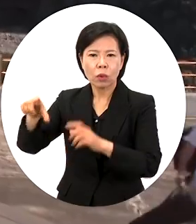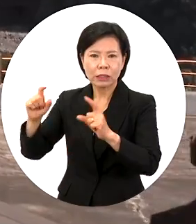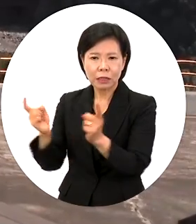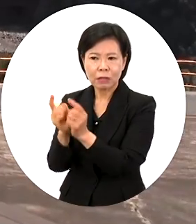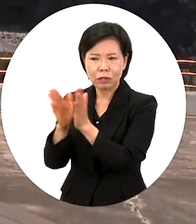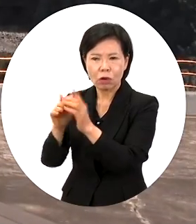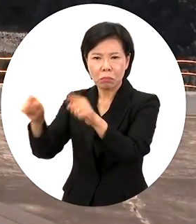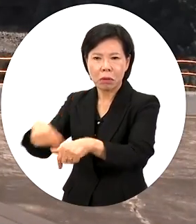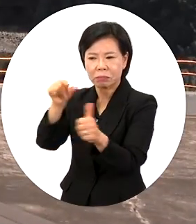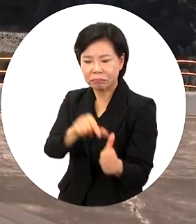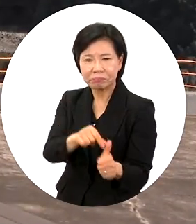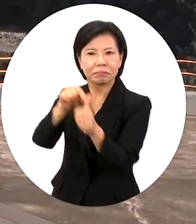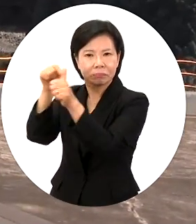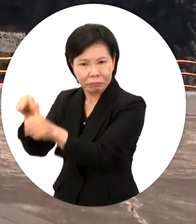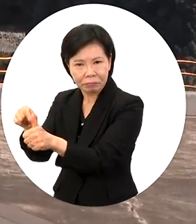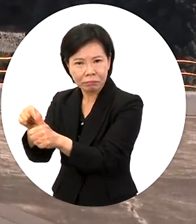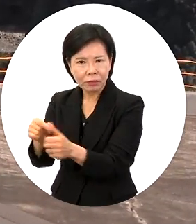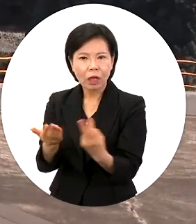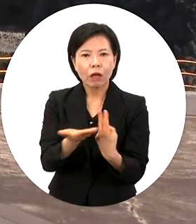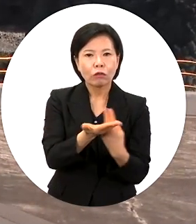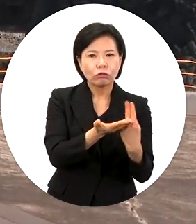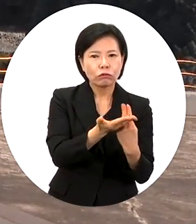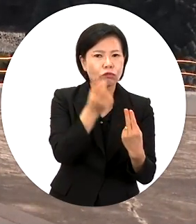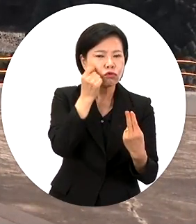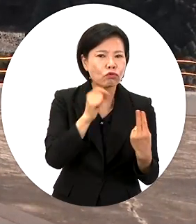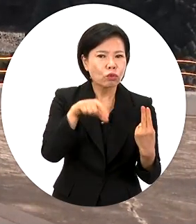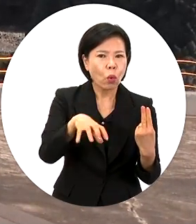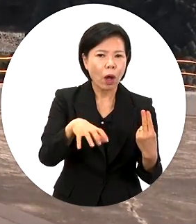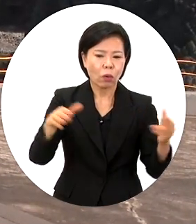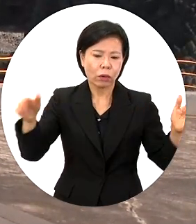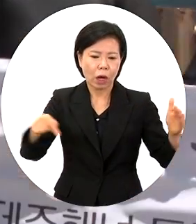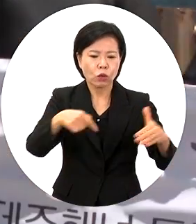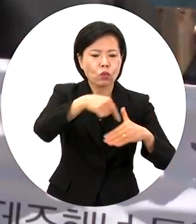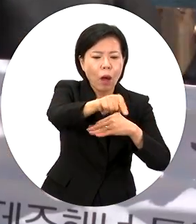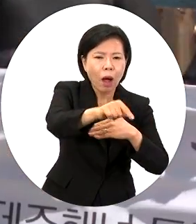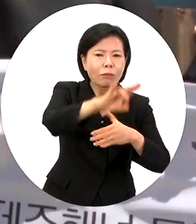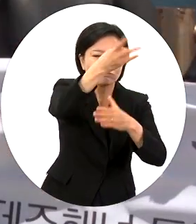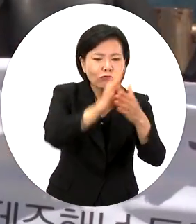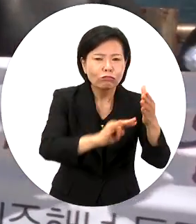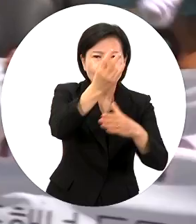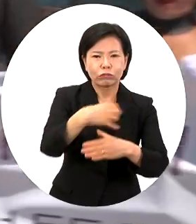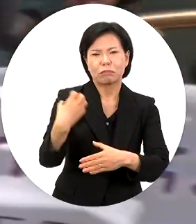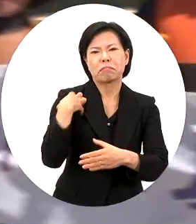일본 어민에 고용돼 울릉도와 독도 어장까지 바깥 물질을 나갔는데요.